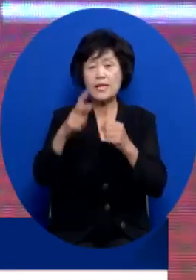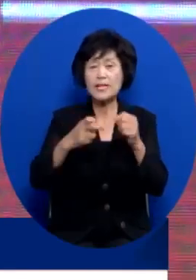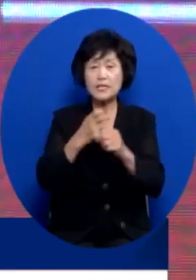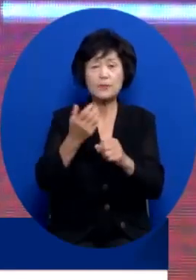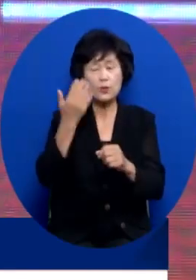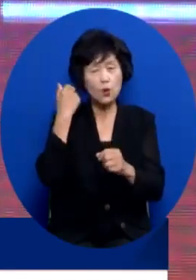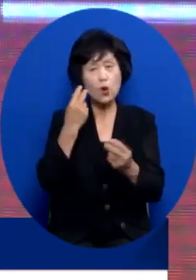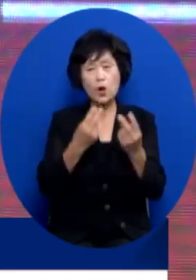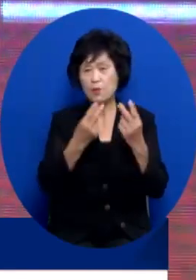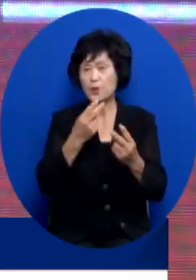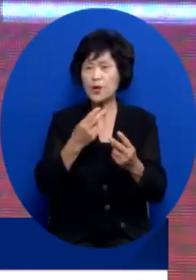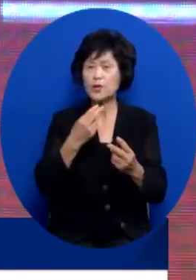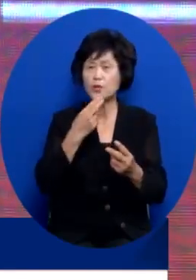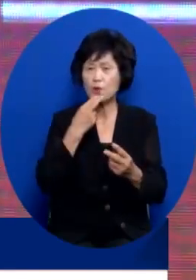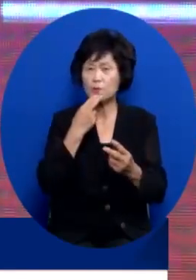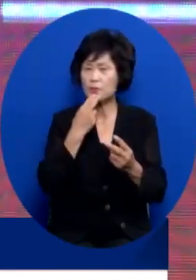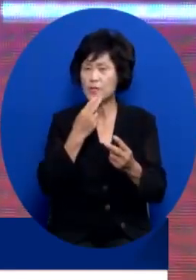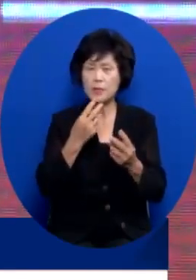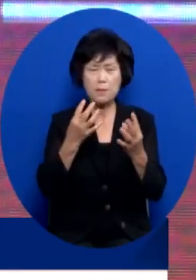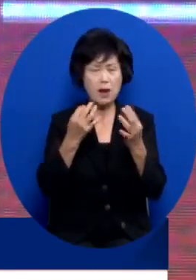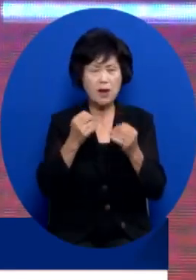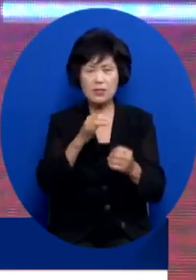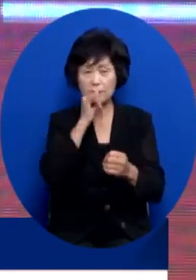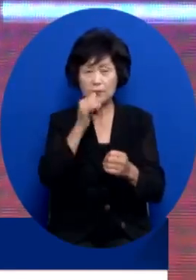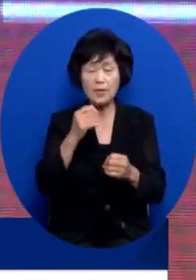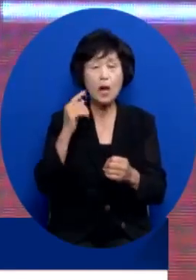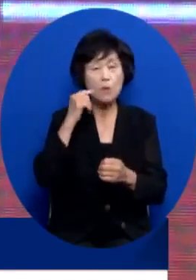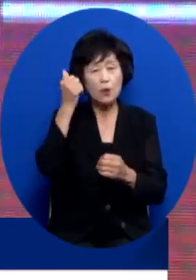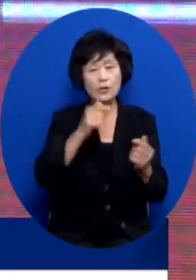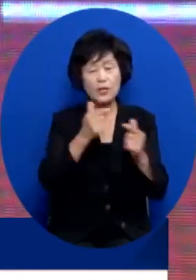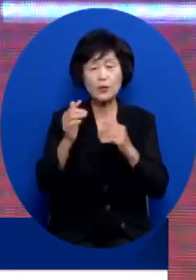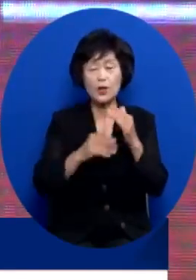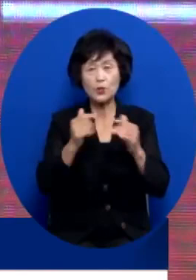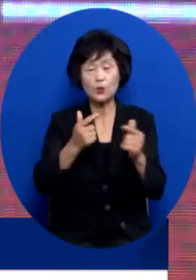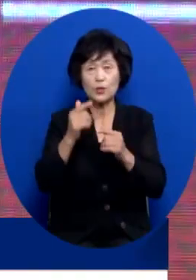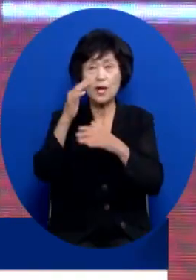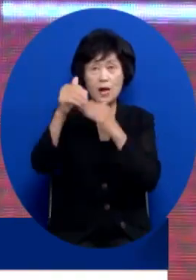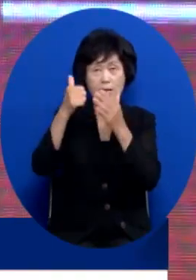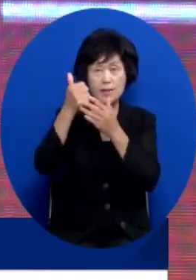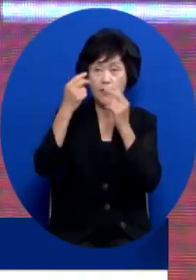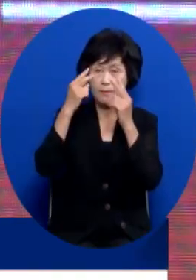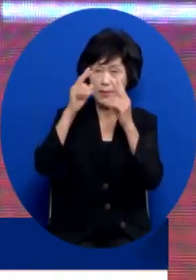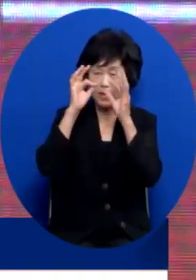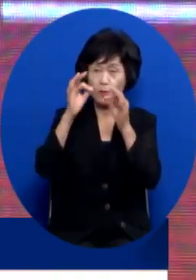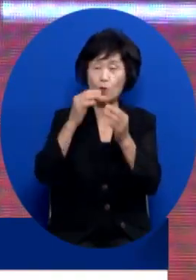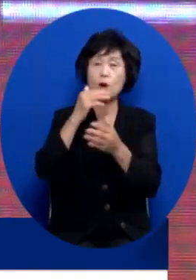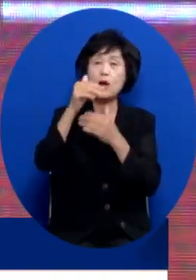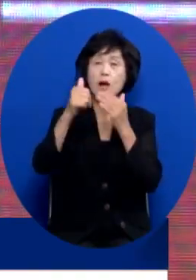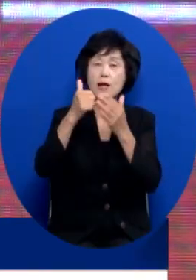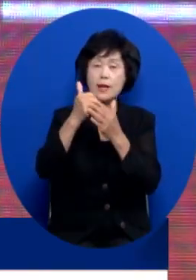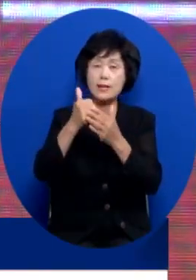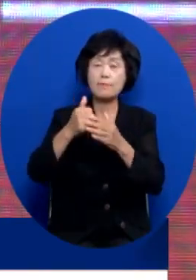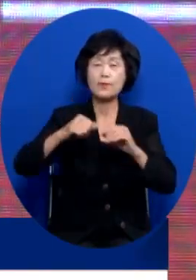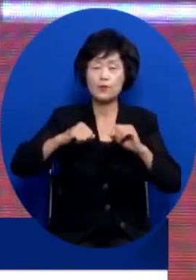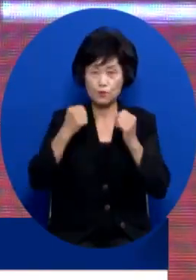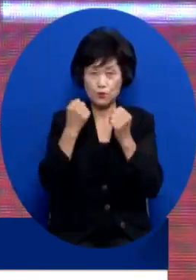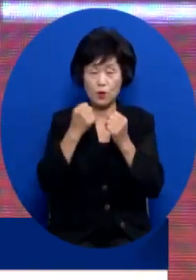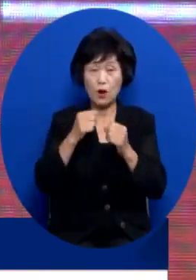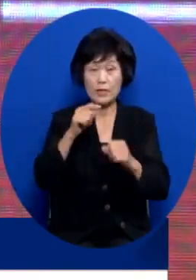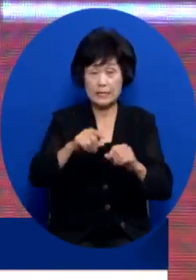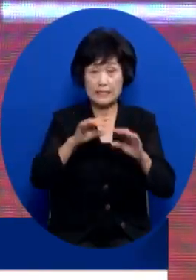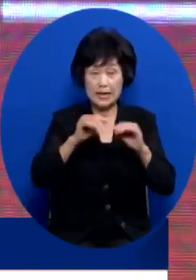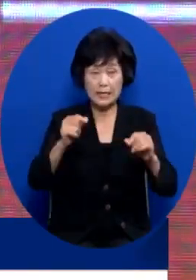성도들이 주님을 주목하여 바라보게 하시고 오직 주님께 순종하는 자가 되게 하여 주시고 이 땅에